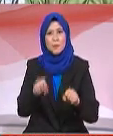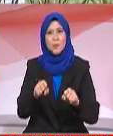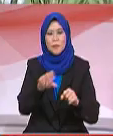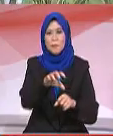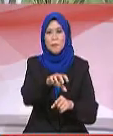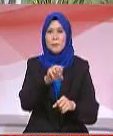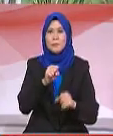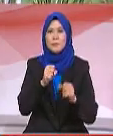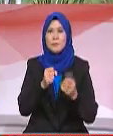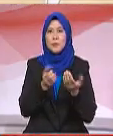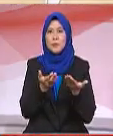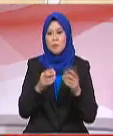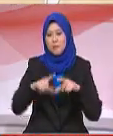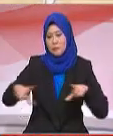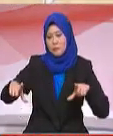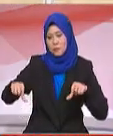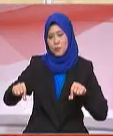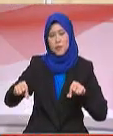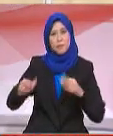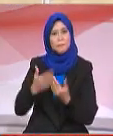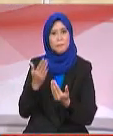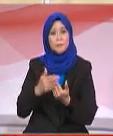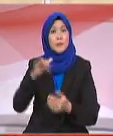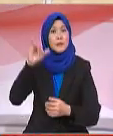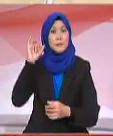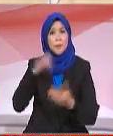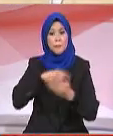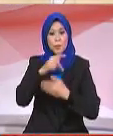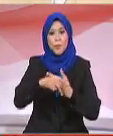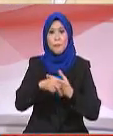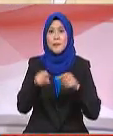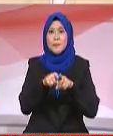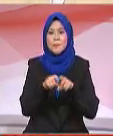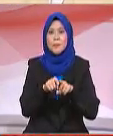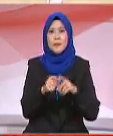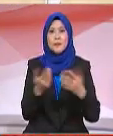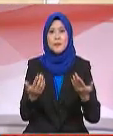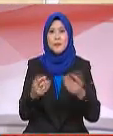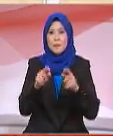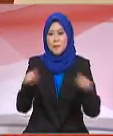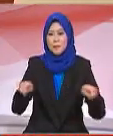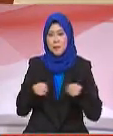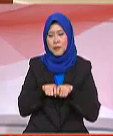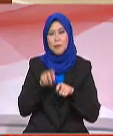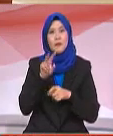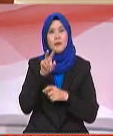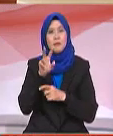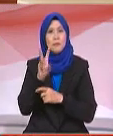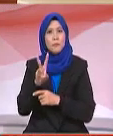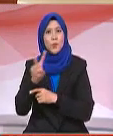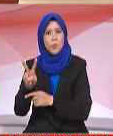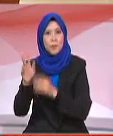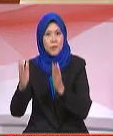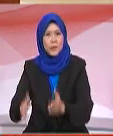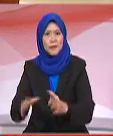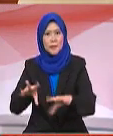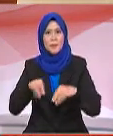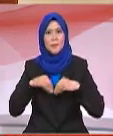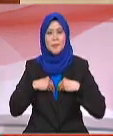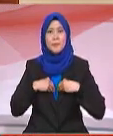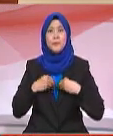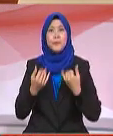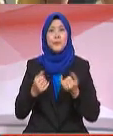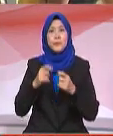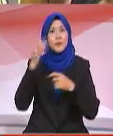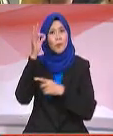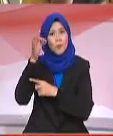melalui voucher. Semalam program sama diadakan di Matunggung melibatkan 62 penerima. Pegawai Kewangan Persekutuan